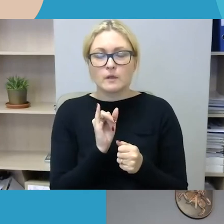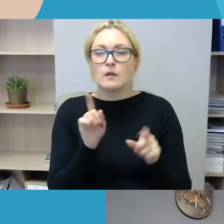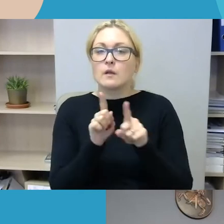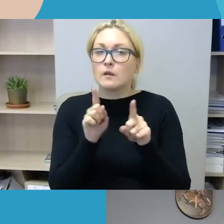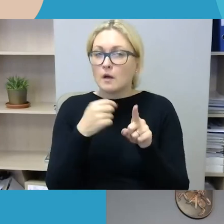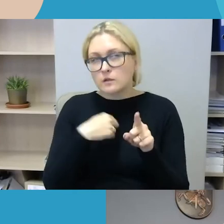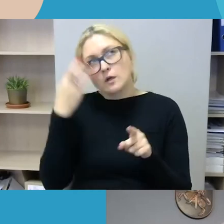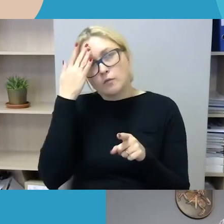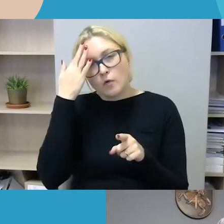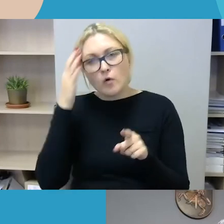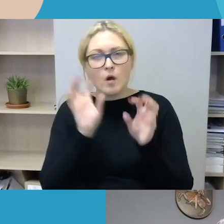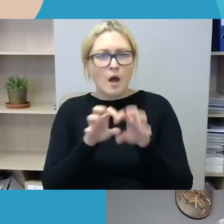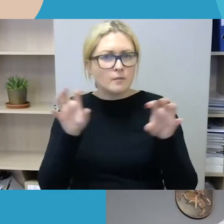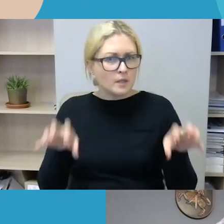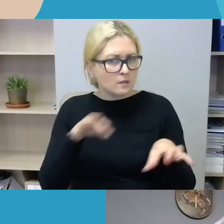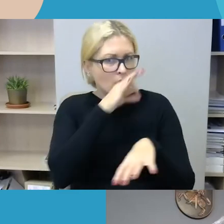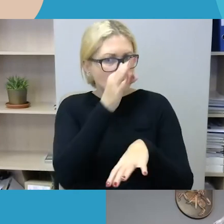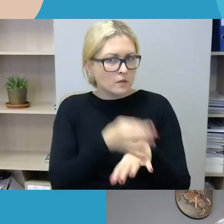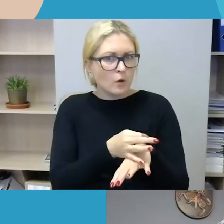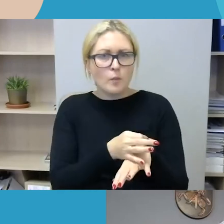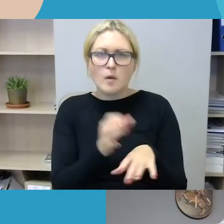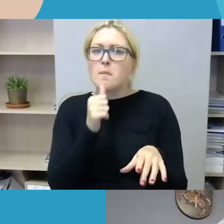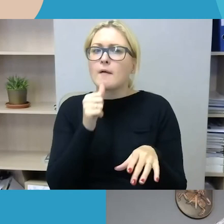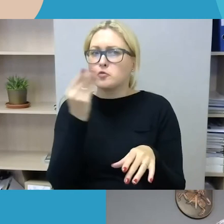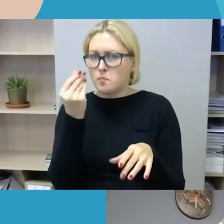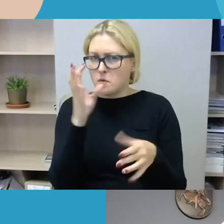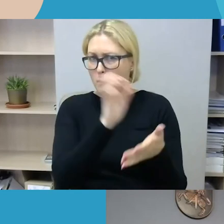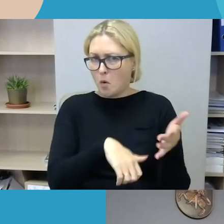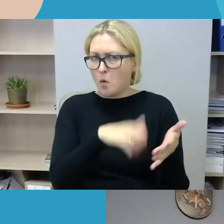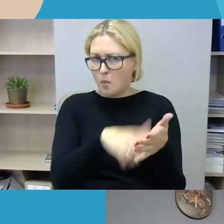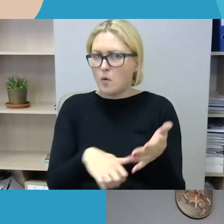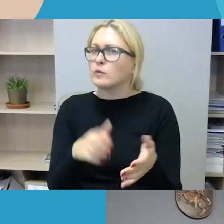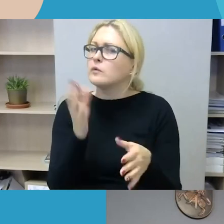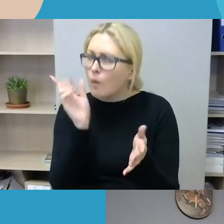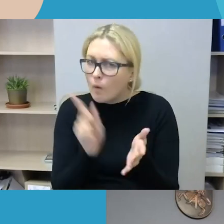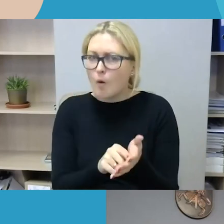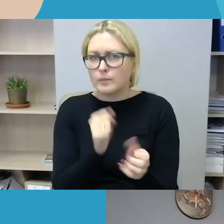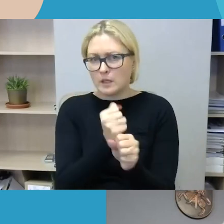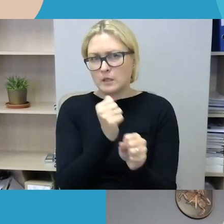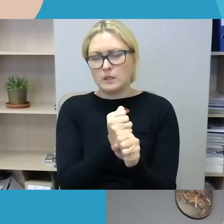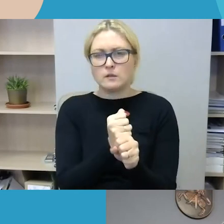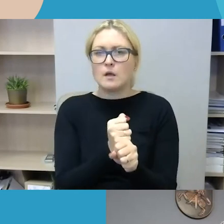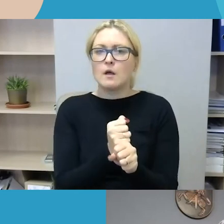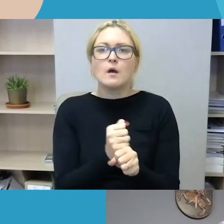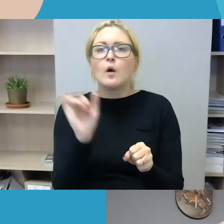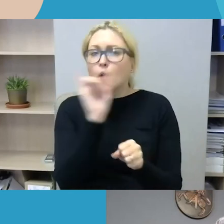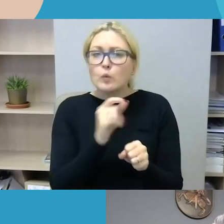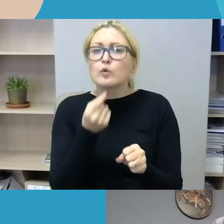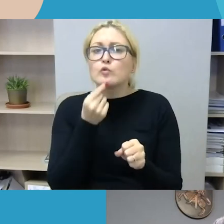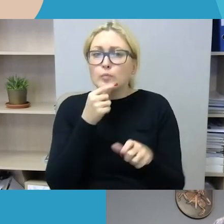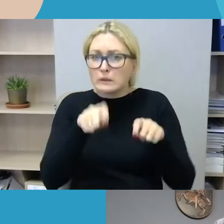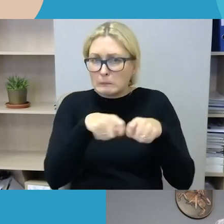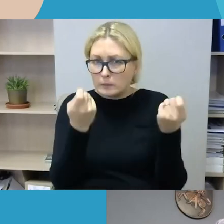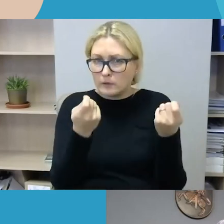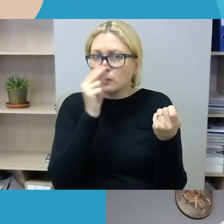galva, tai yra administracinė atsakomybė taip pat už tokią pobūdžią. Ne nusikaltimus, bet nusižengimus, kurie, neperžengia